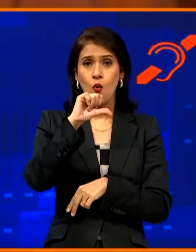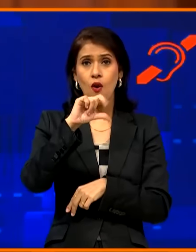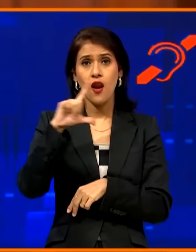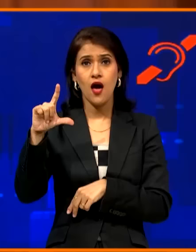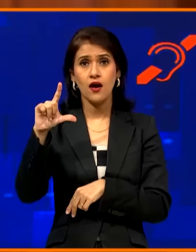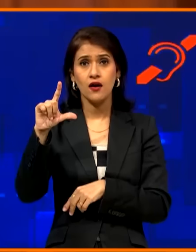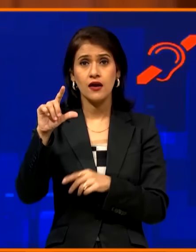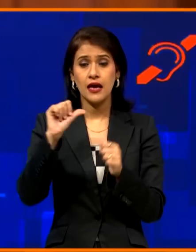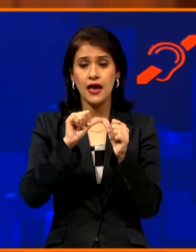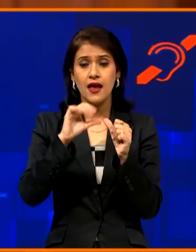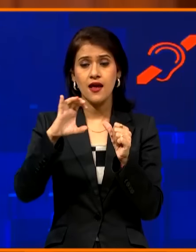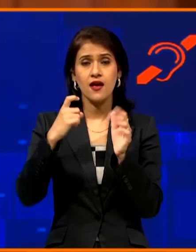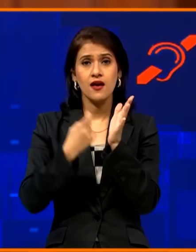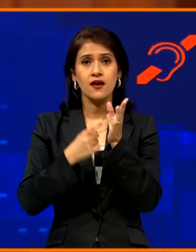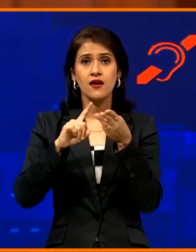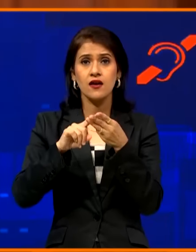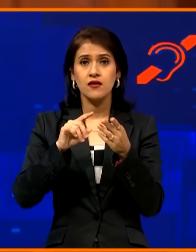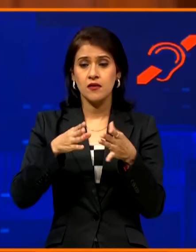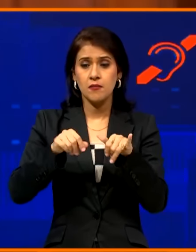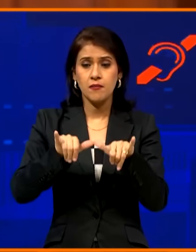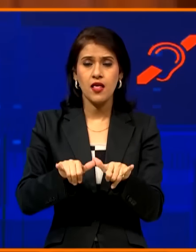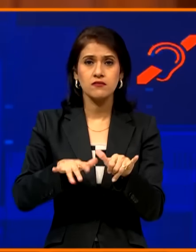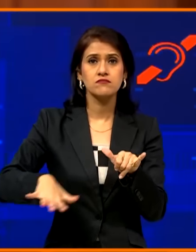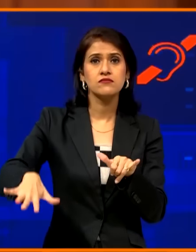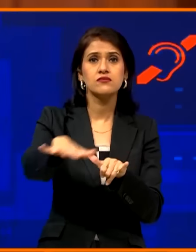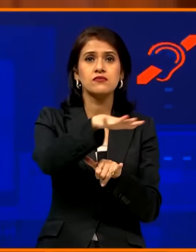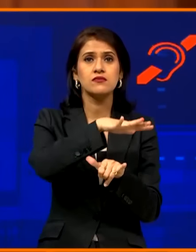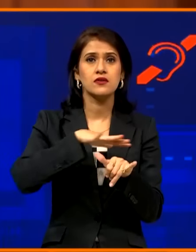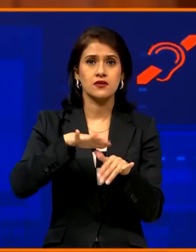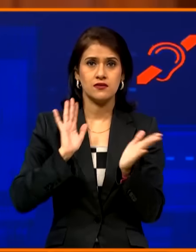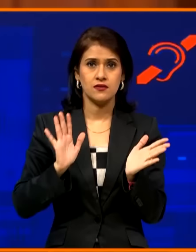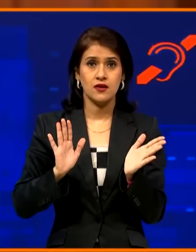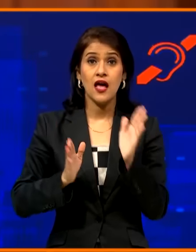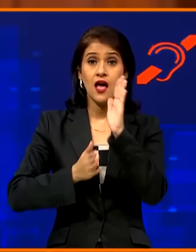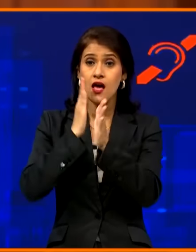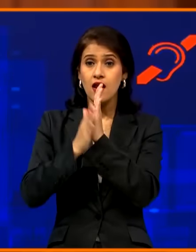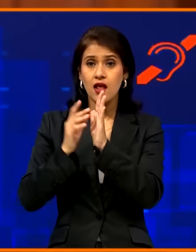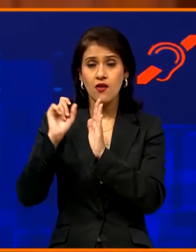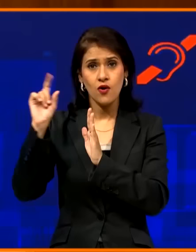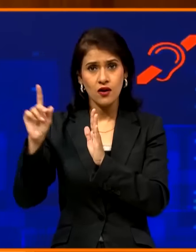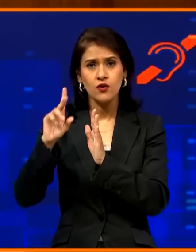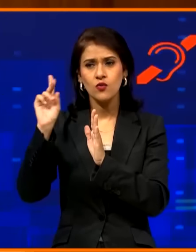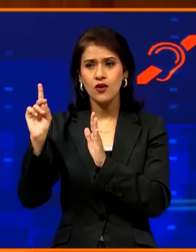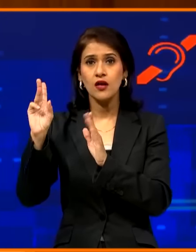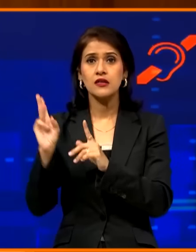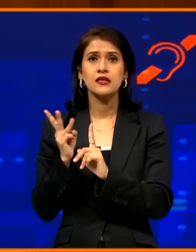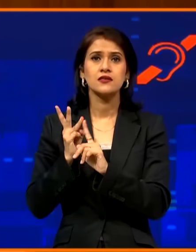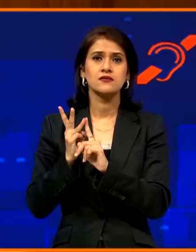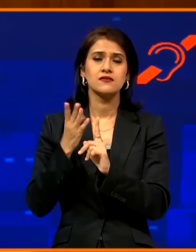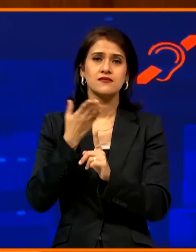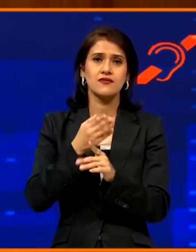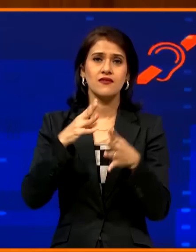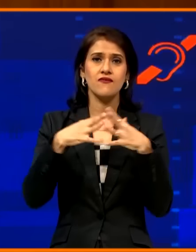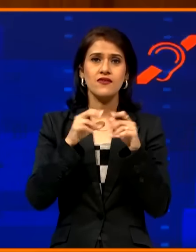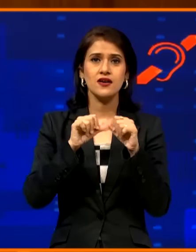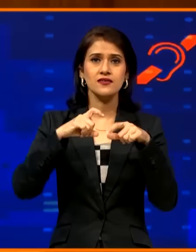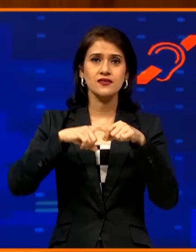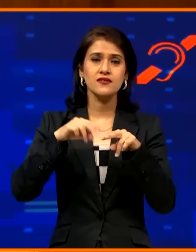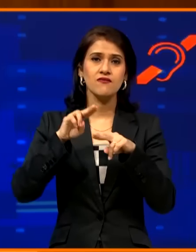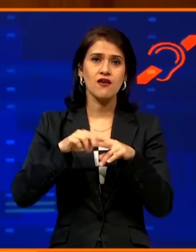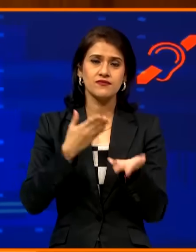है और यह जमीन तीसरे नंबर पर रेलवे और डिफेंस के बाद में सबसे ज्यादा जमीन सिर्फ दो